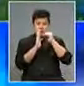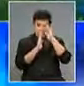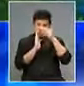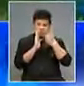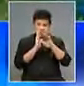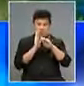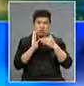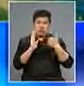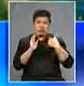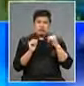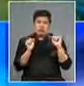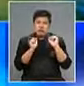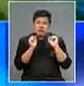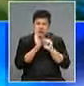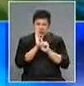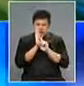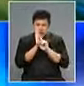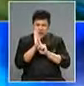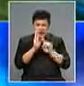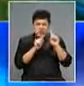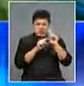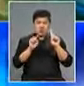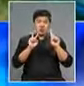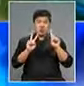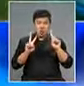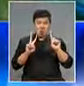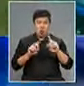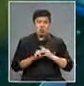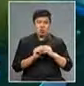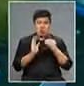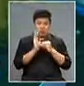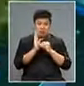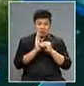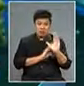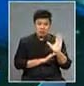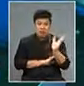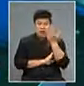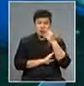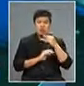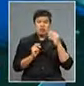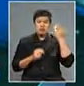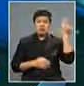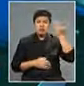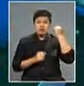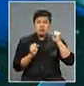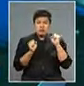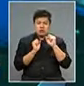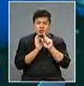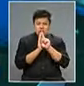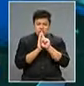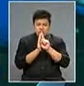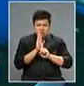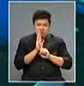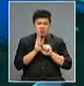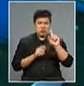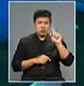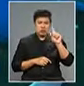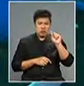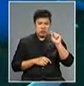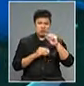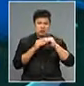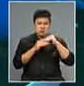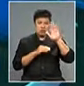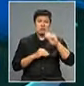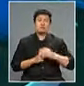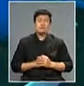นี้ยังเย็นลงกว่าเมื่อวาน 1-2 องศาครับกรุงเทพเช้าวันนี้แม้จะยังมีอากาศเย็นแต่อุณหภูมิต่ำสุดก็สูงกว่า20องศาแล้ว